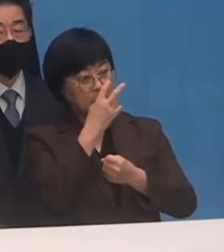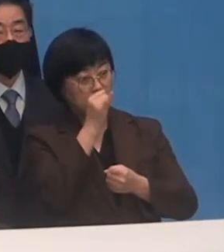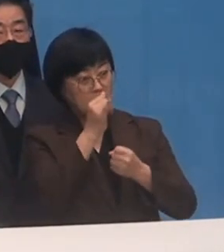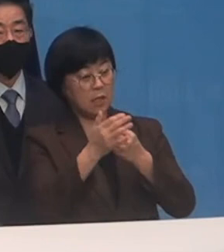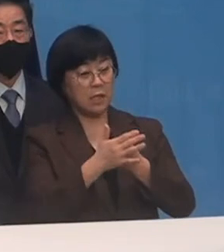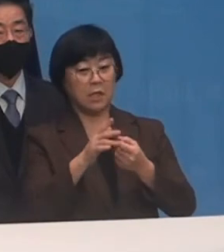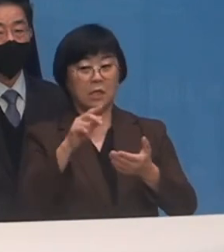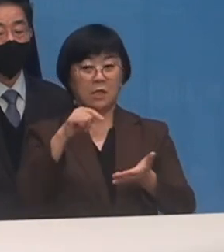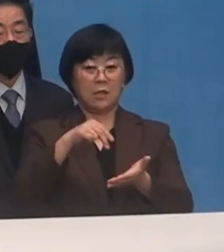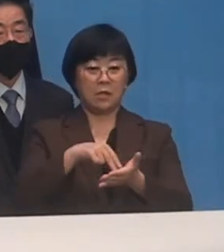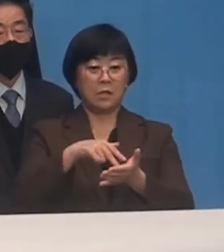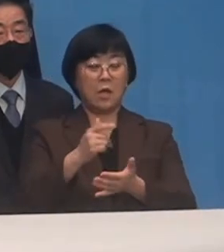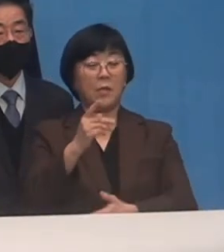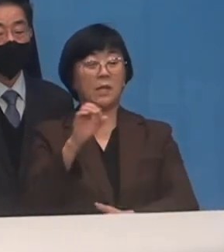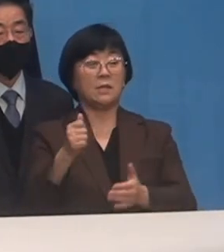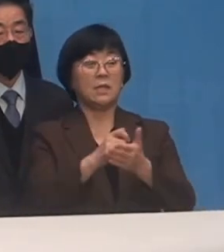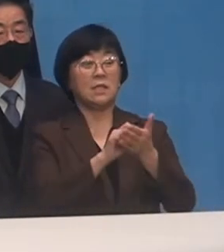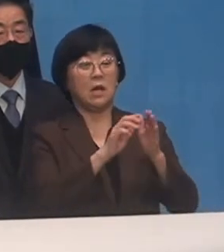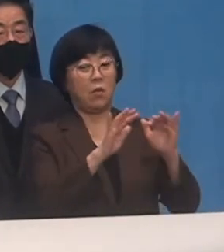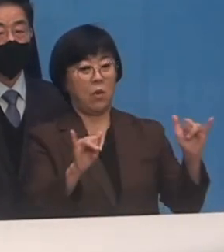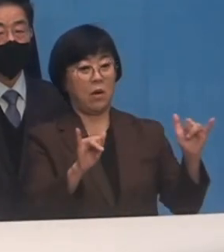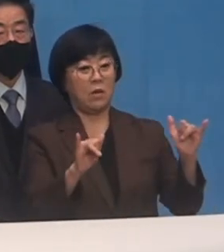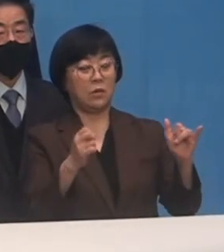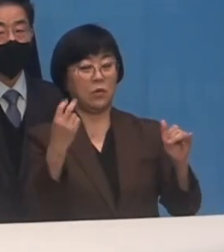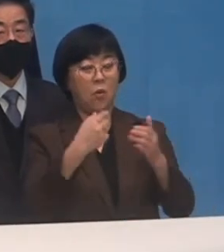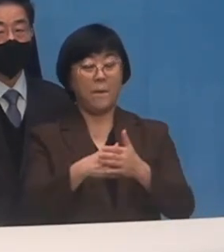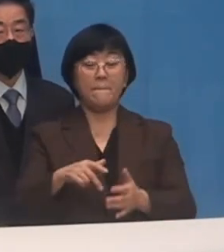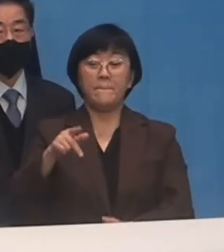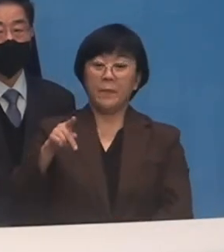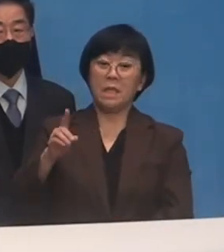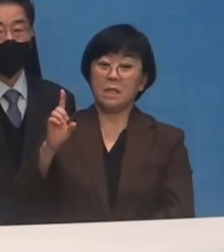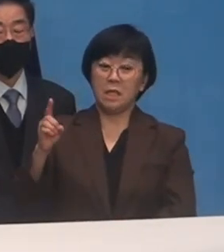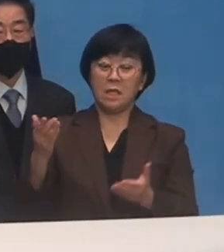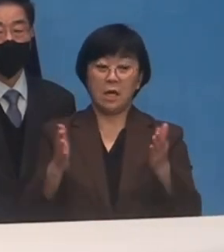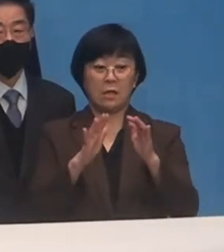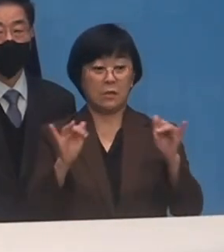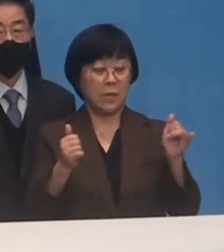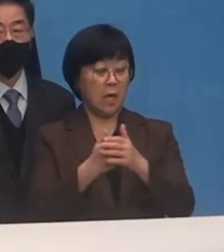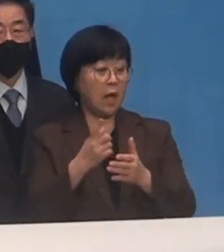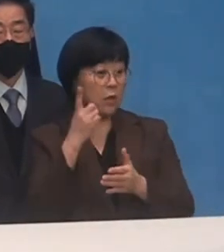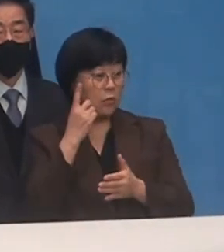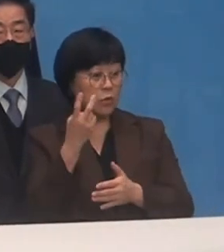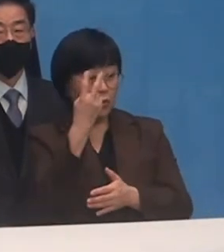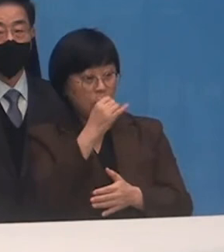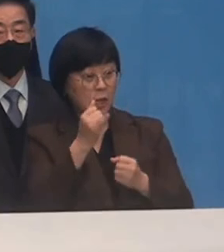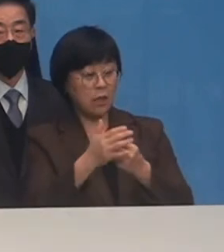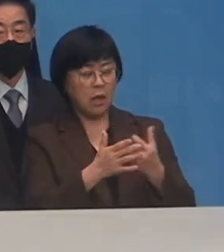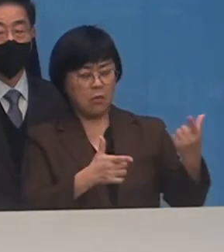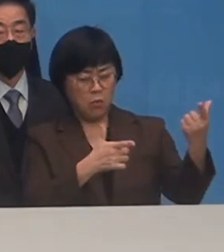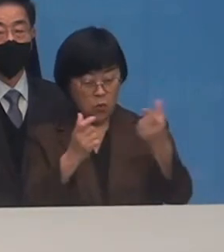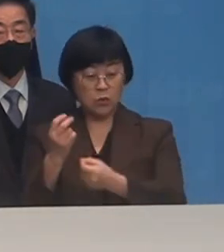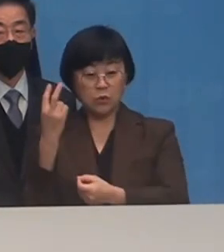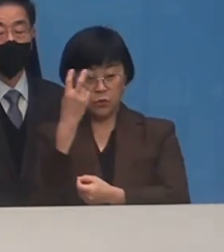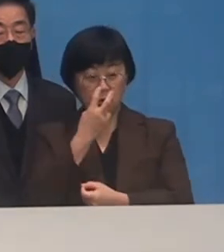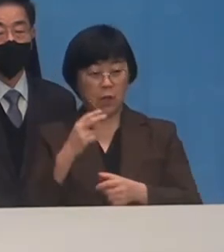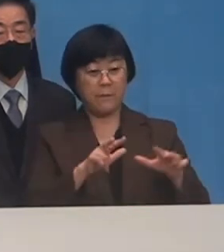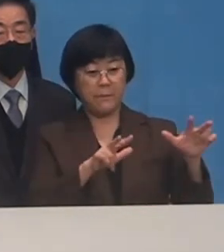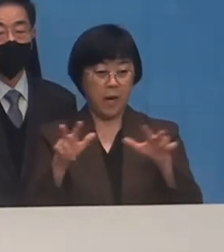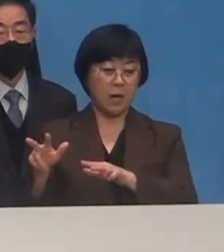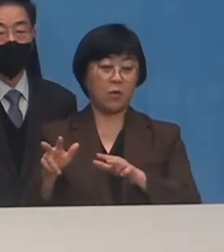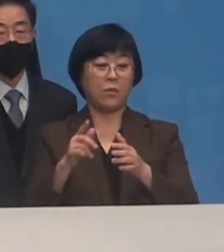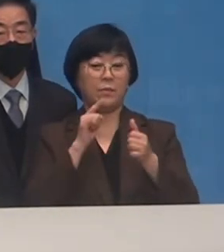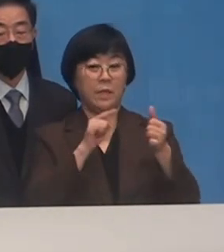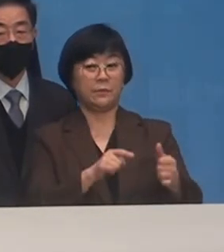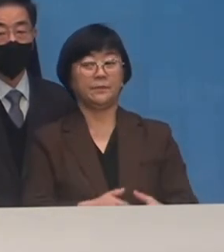있다고 판단되어지는 KBS 기자와 PD 직원에 대한 통신 사찰 여부에 대한 전수조사를 즉각 진행해 줄